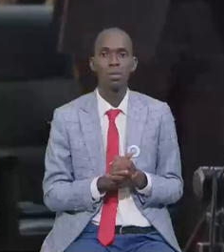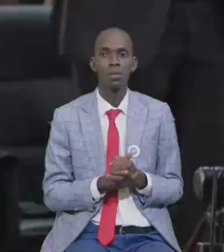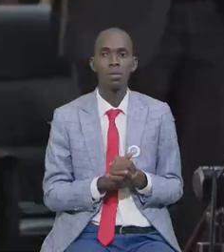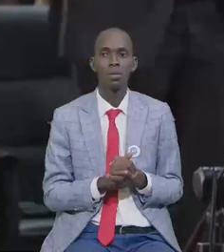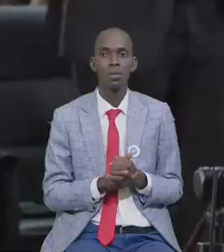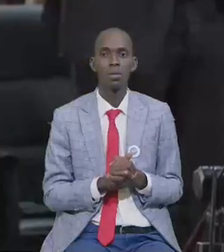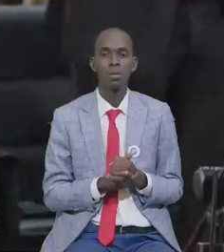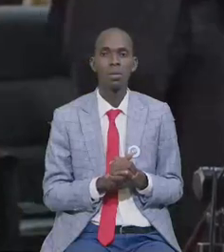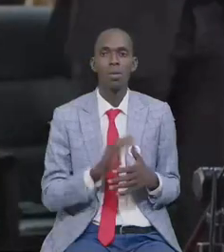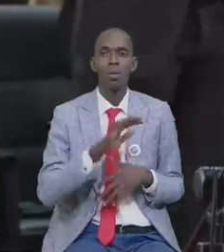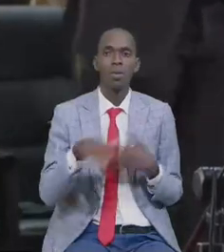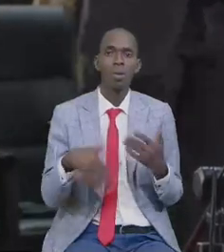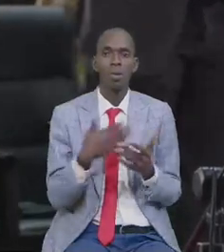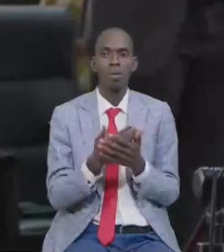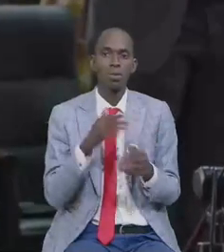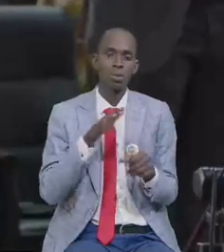La grâce suffisante.